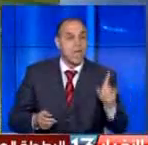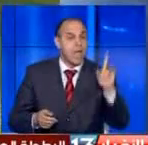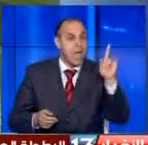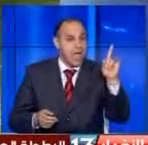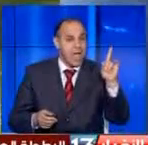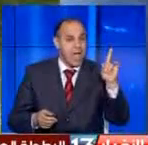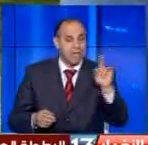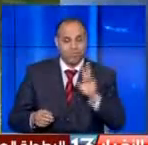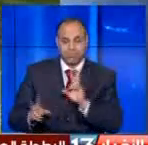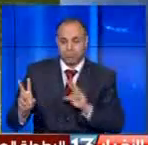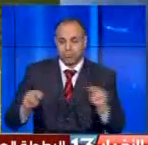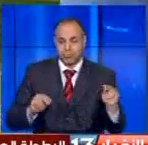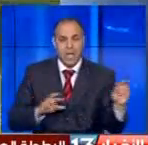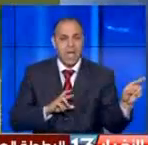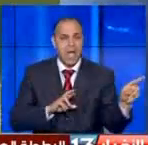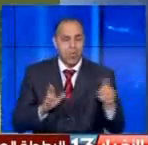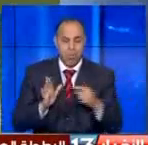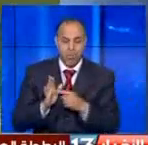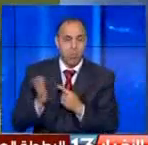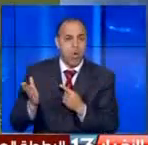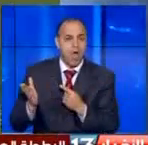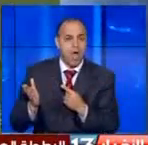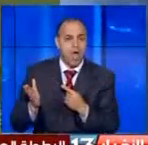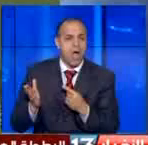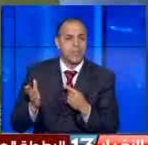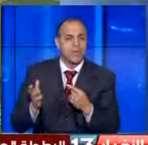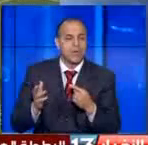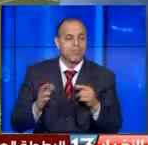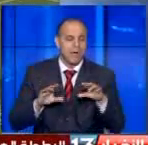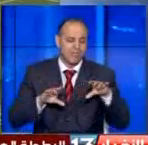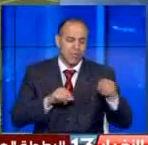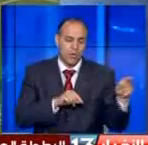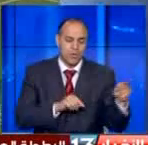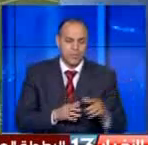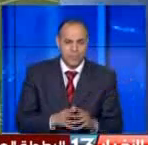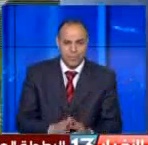من إدراك التعادل والعودة بنقطة من فخ ملعب الأوستخينك.